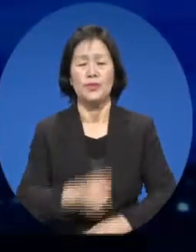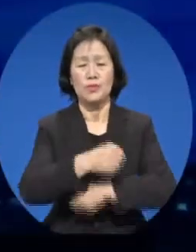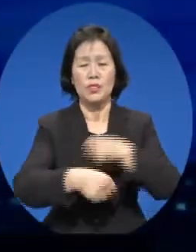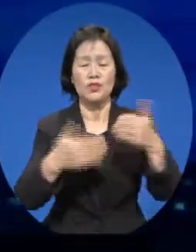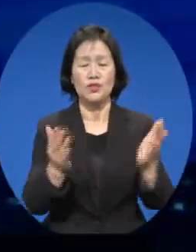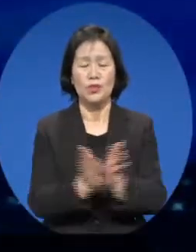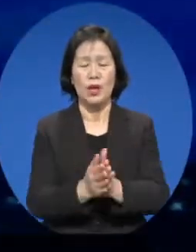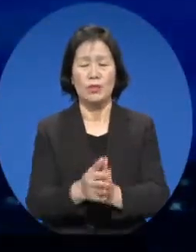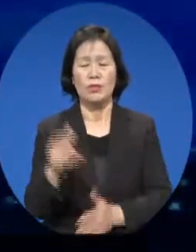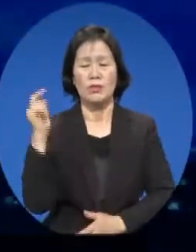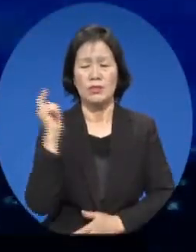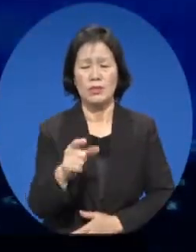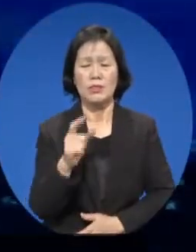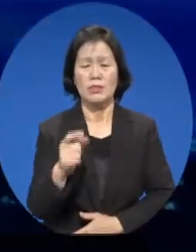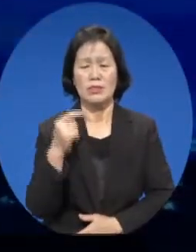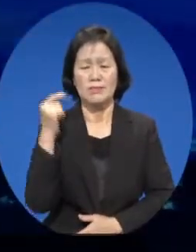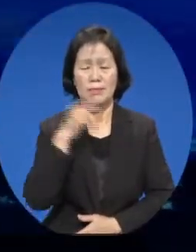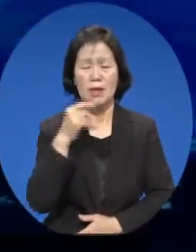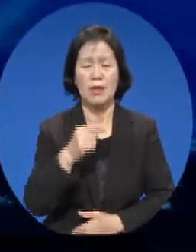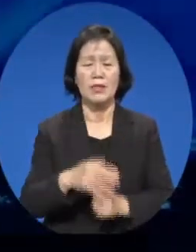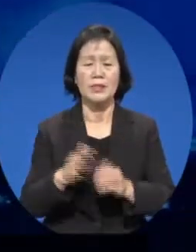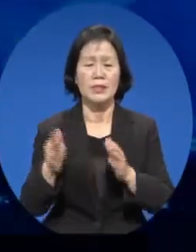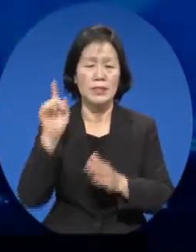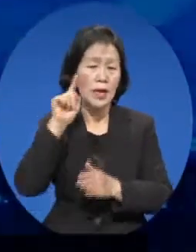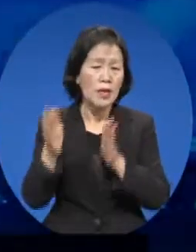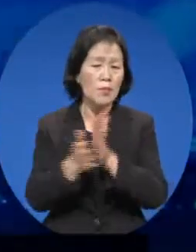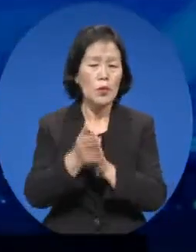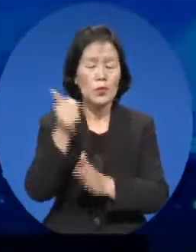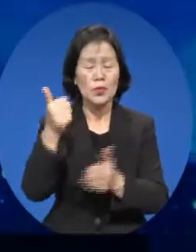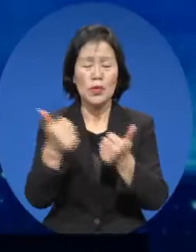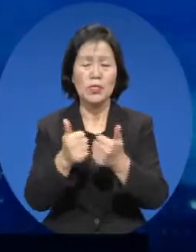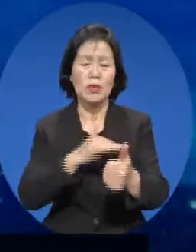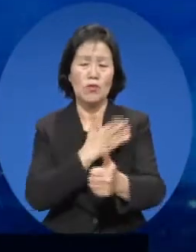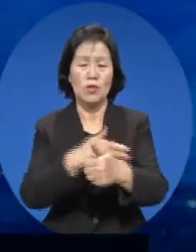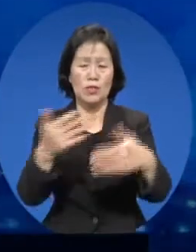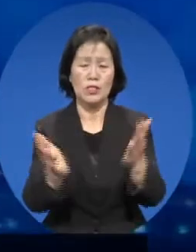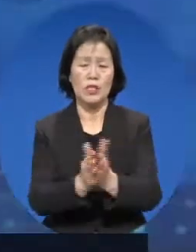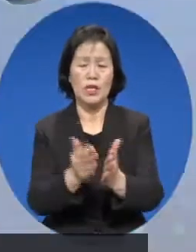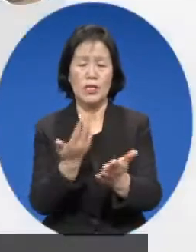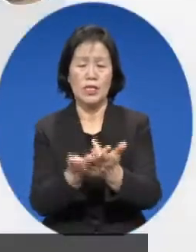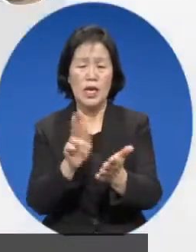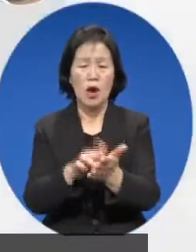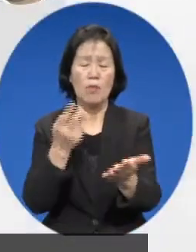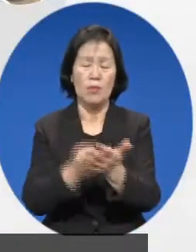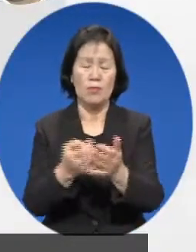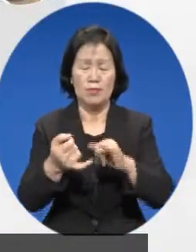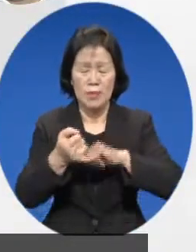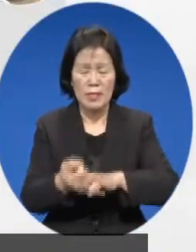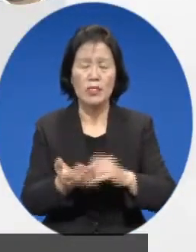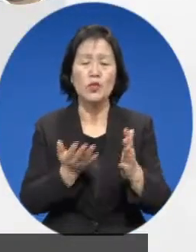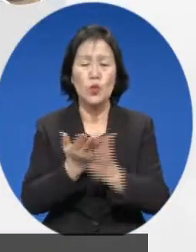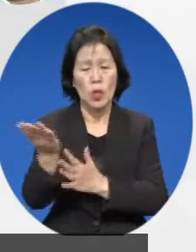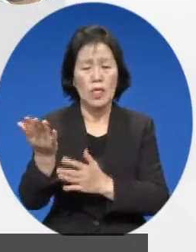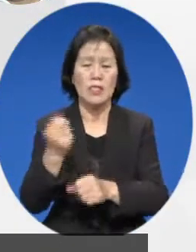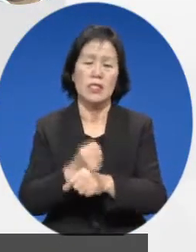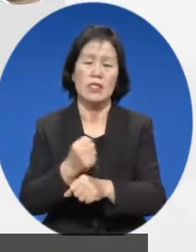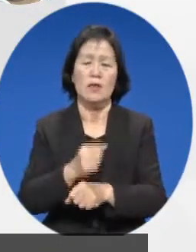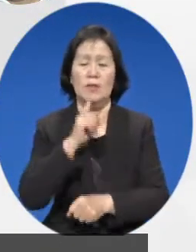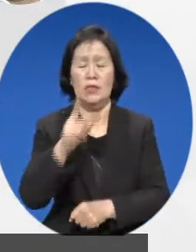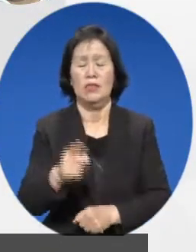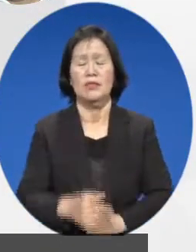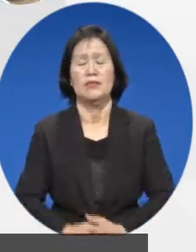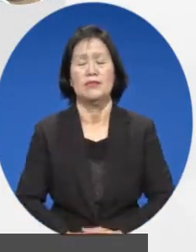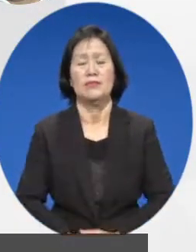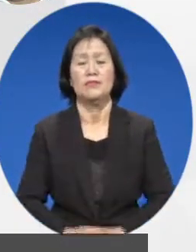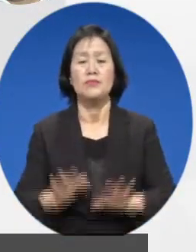굉장히 강경하게 얘기를 하고 있습니다 내일 본회의에서 이것은 권력 기반 개혁법안 반드시 통과시키겠다고 얘기를 하고 있는데